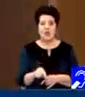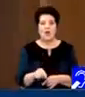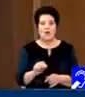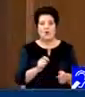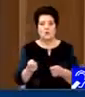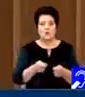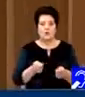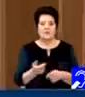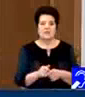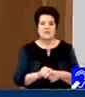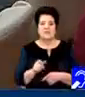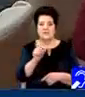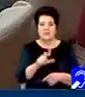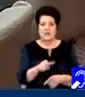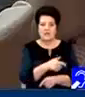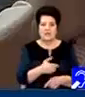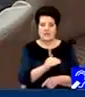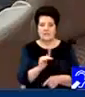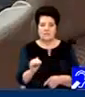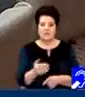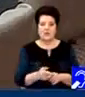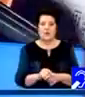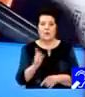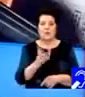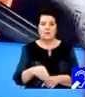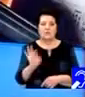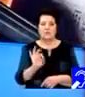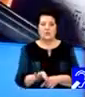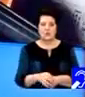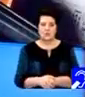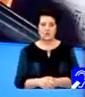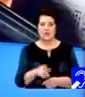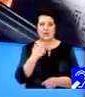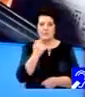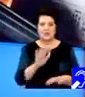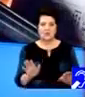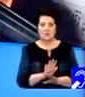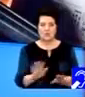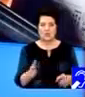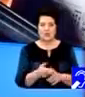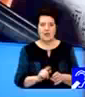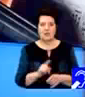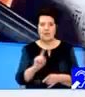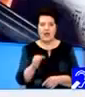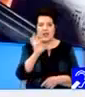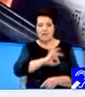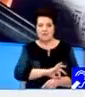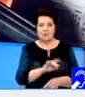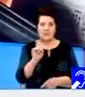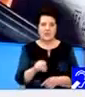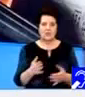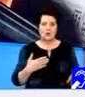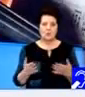cheltuielile pentru delegațiile oficiale cu 40%. Limbajul muzical s-a dovedit a fi mai eficient